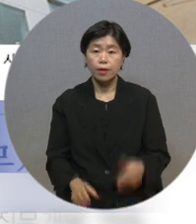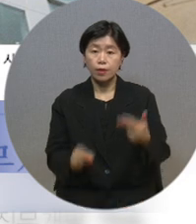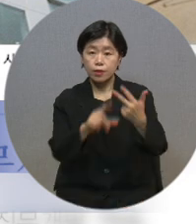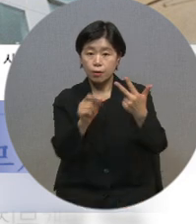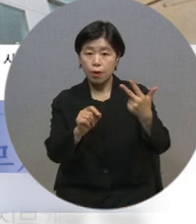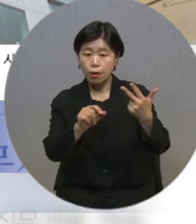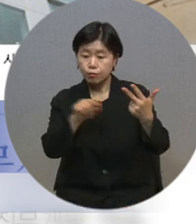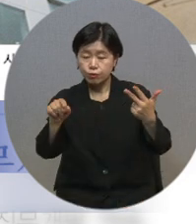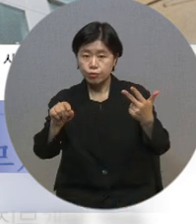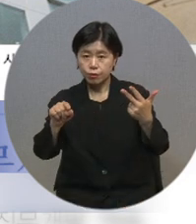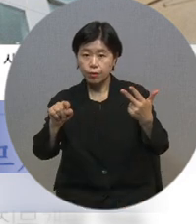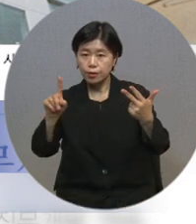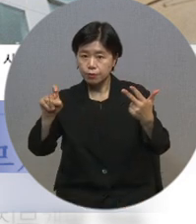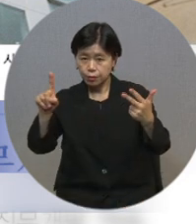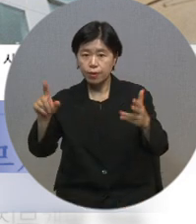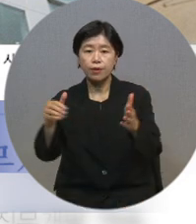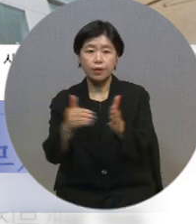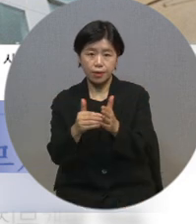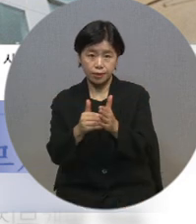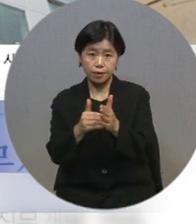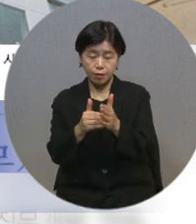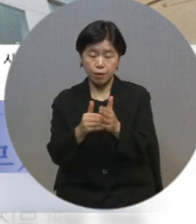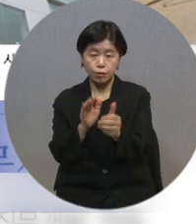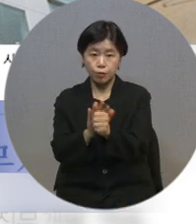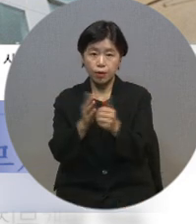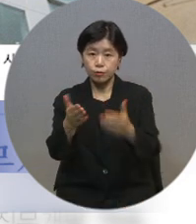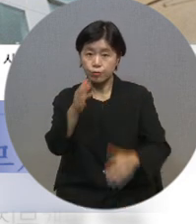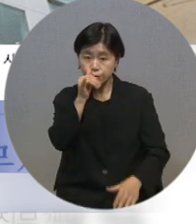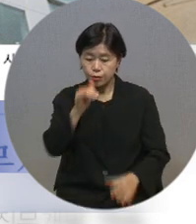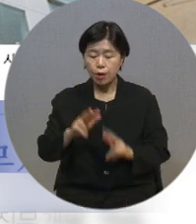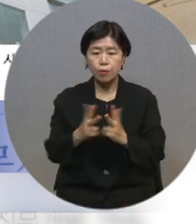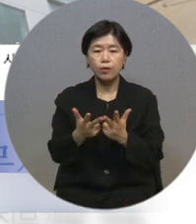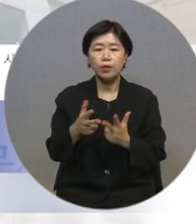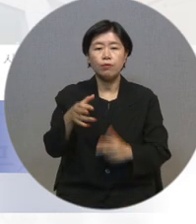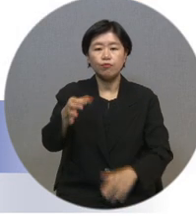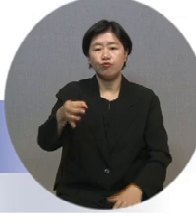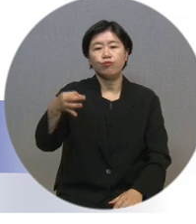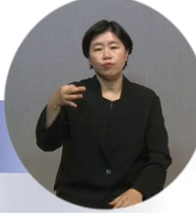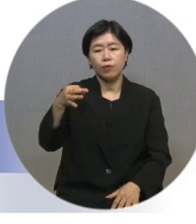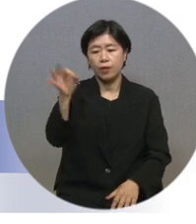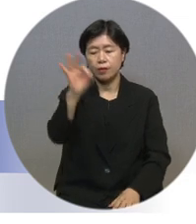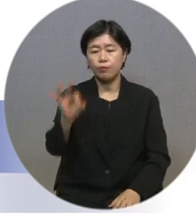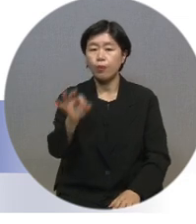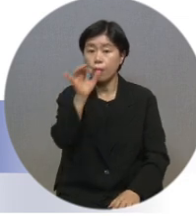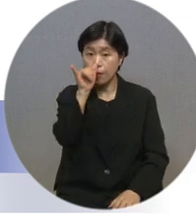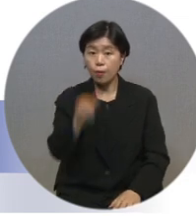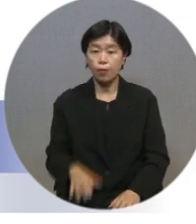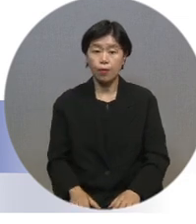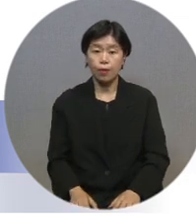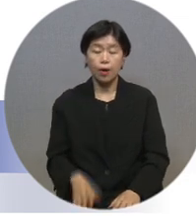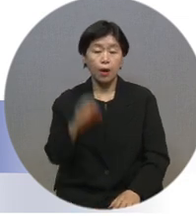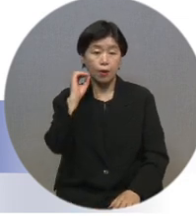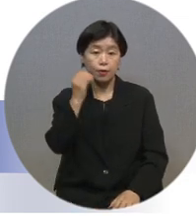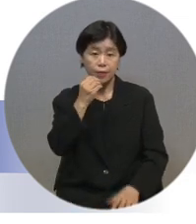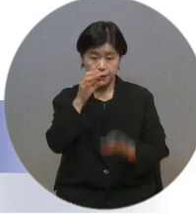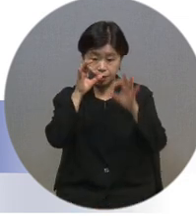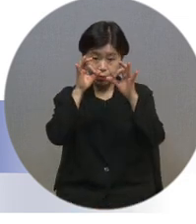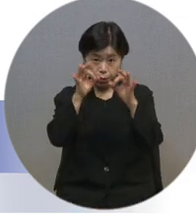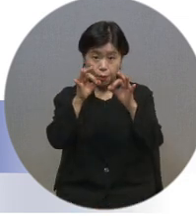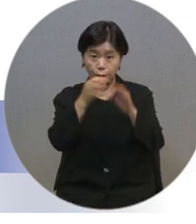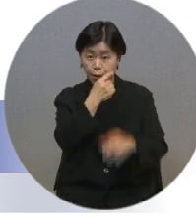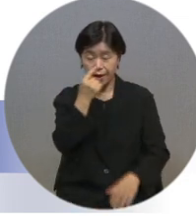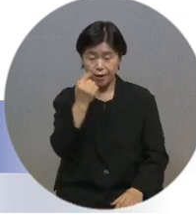11월까지 제공되며 본인부담금 10% 납부해야 합니다 자세한 상은 장애 기업 종합지원 센터